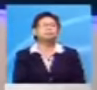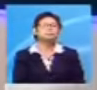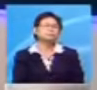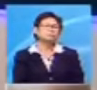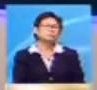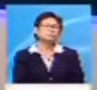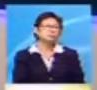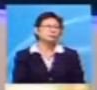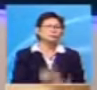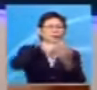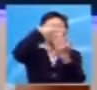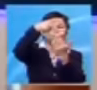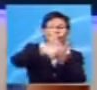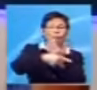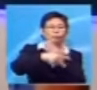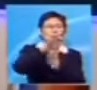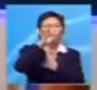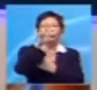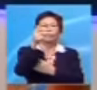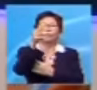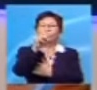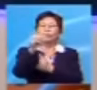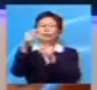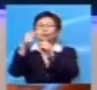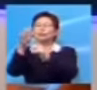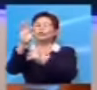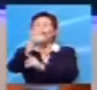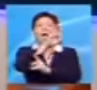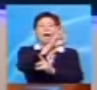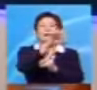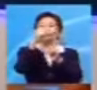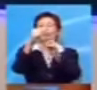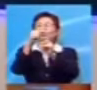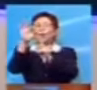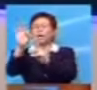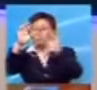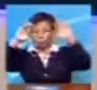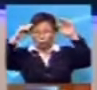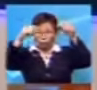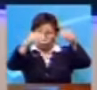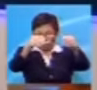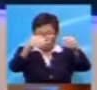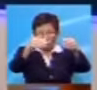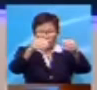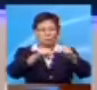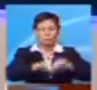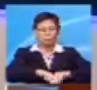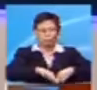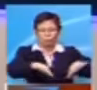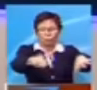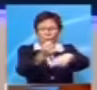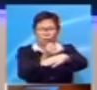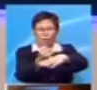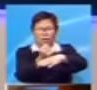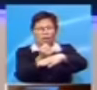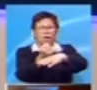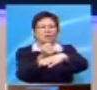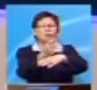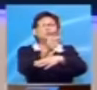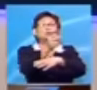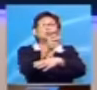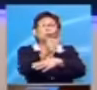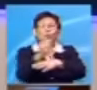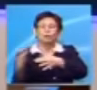lalu program f2f memberi fokus memastikan perkembangan industri tenusu hasil